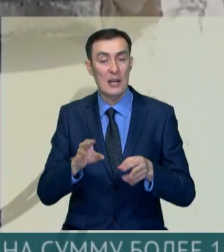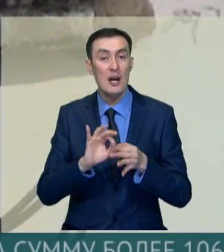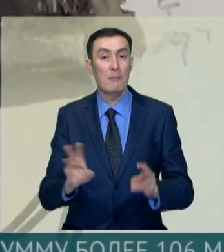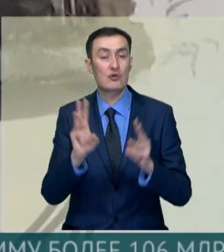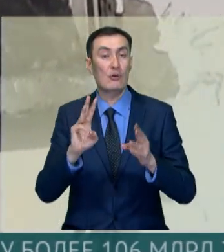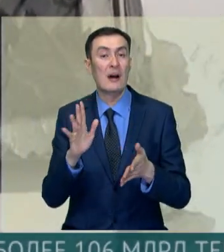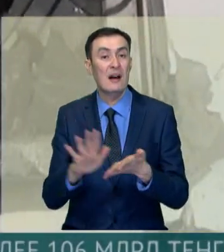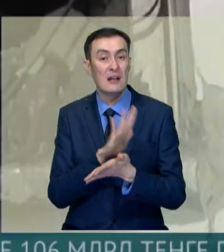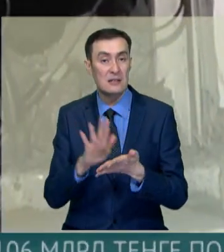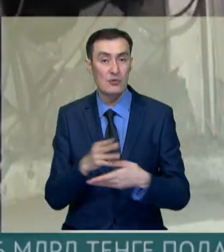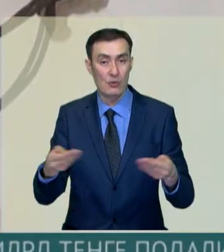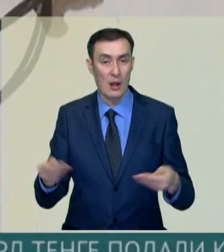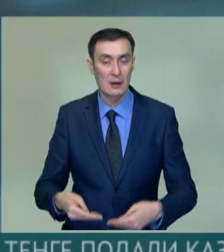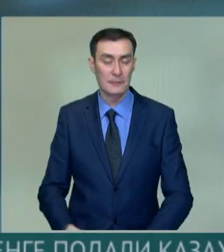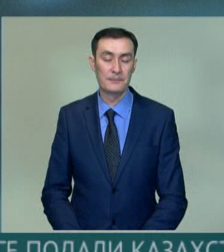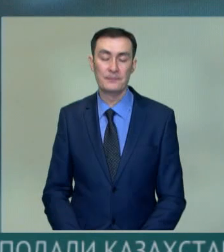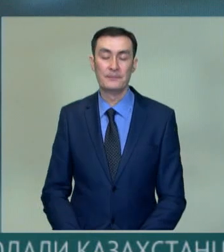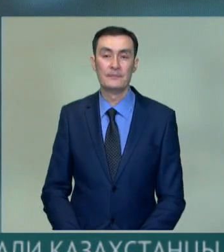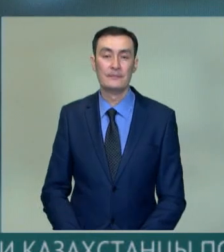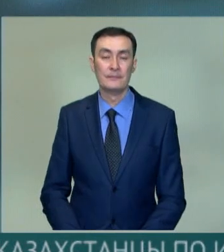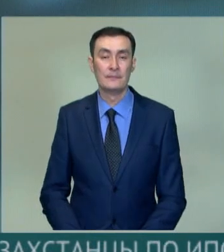поджег газеты и журналы.